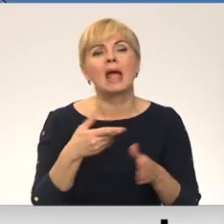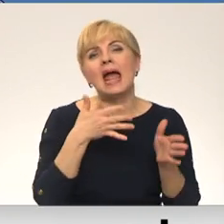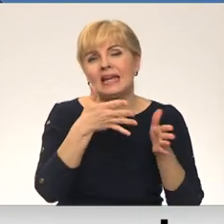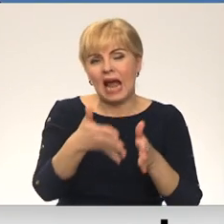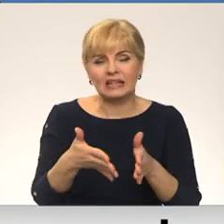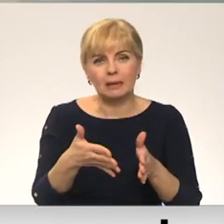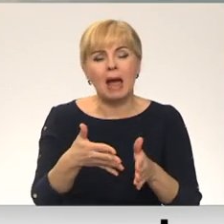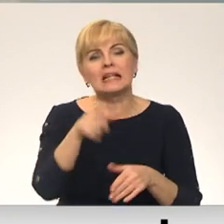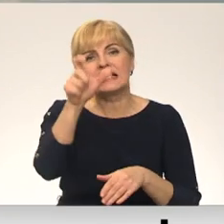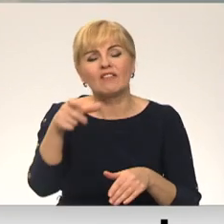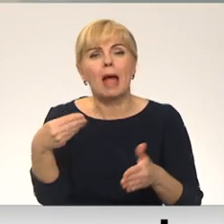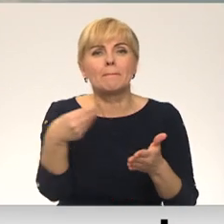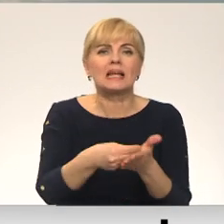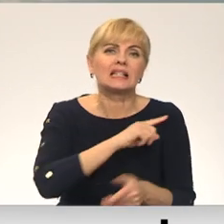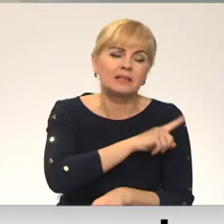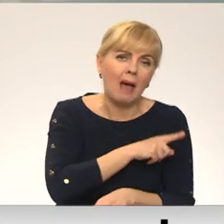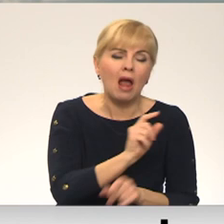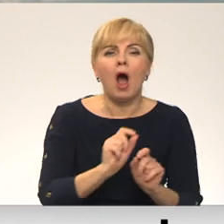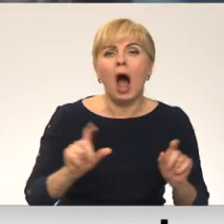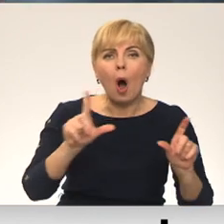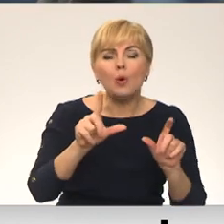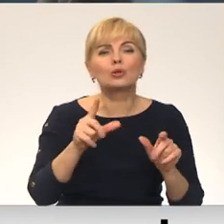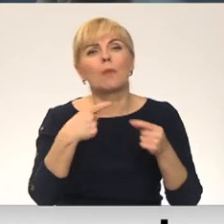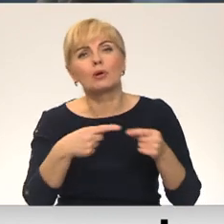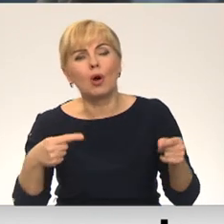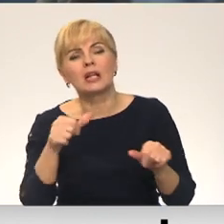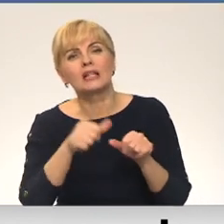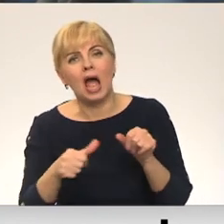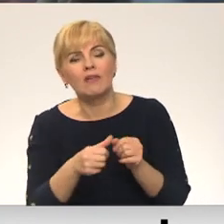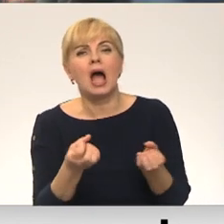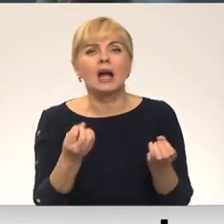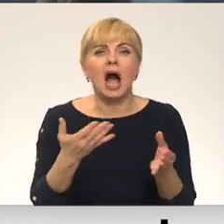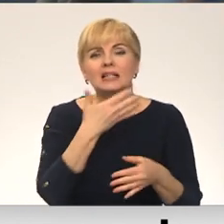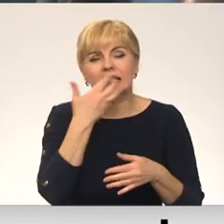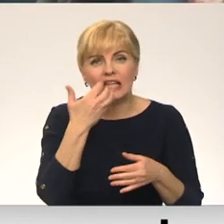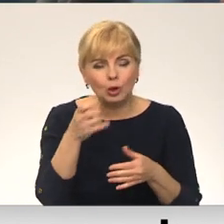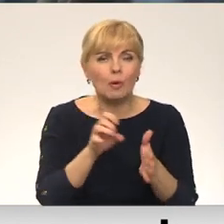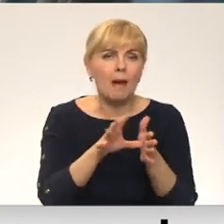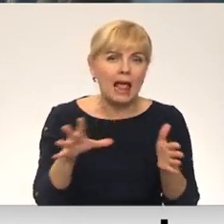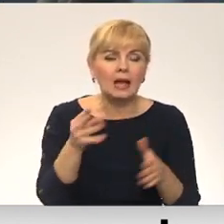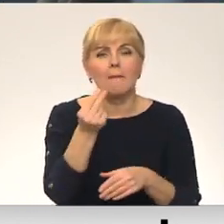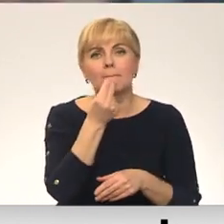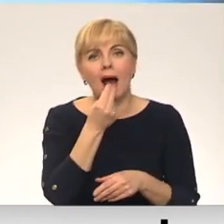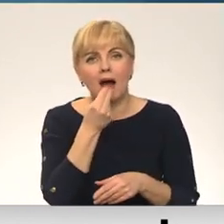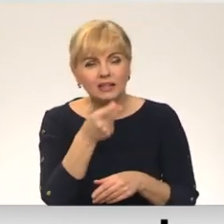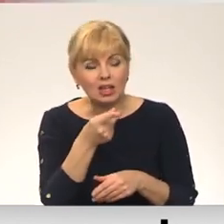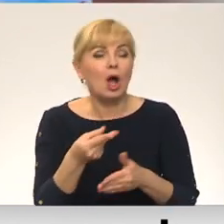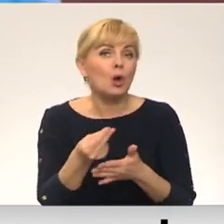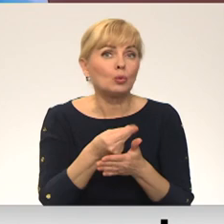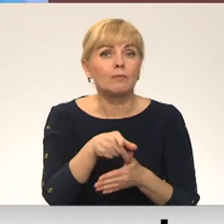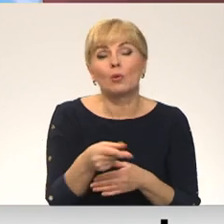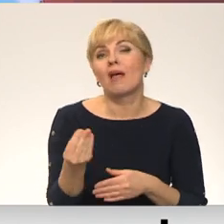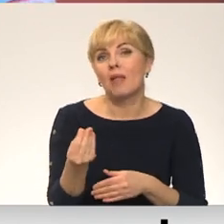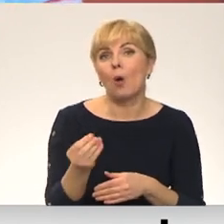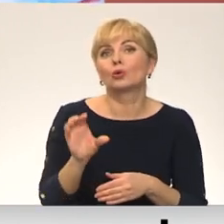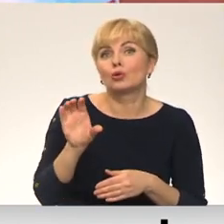Augstāka inflācija gandrīz visiem produktiem, īpaši degvielai, gāzei, siltumam, elektrībai, pārtikai, nozīmē, ka par šo naudas